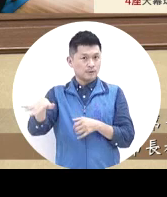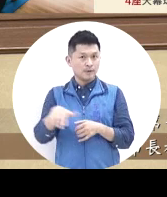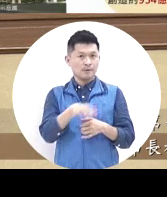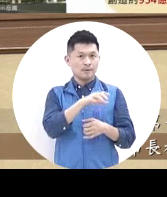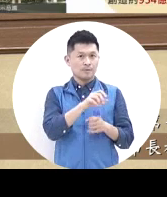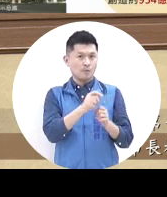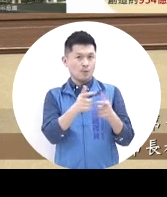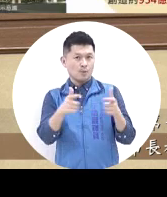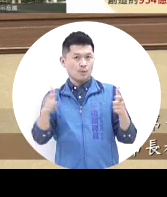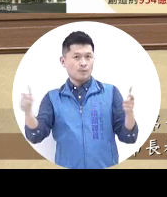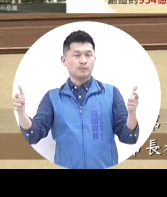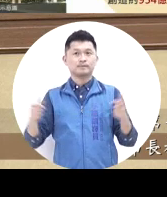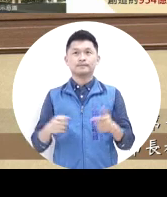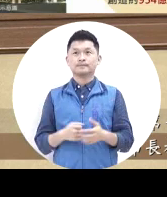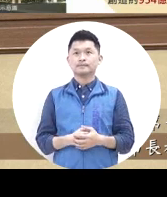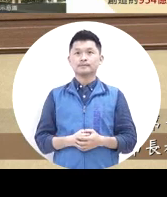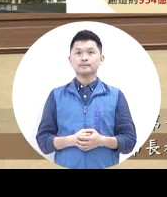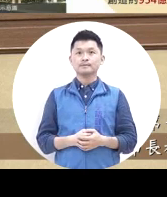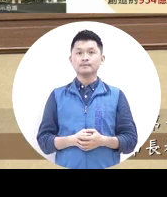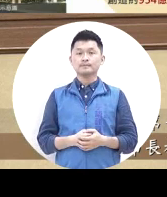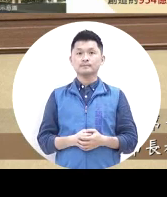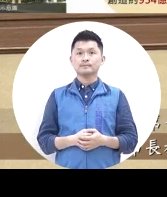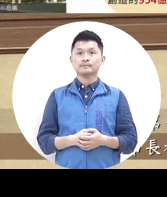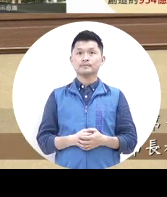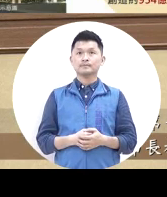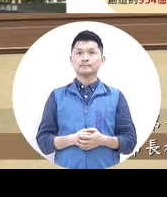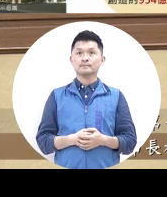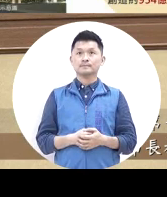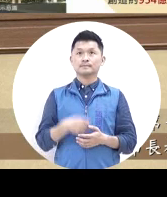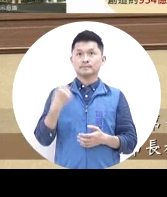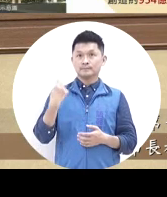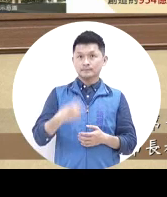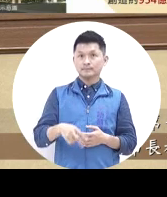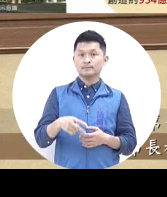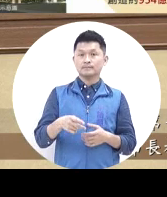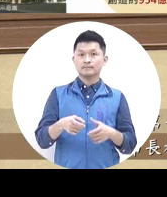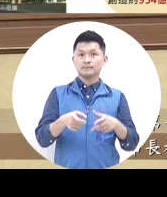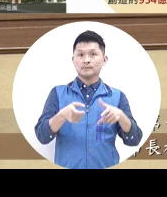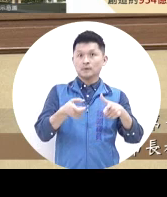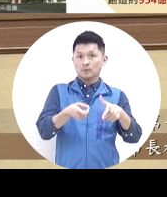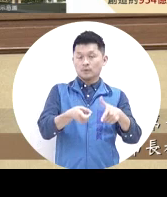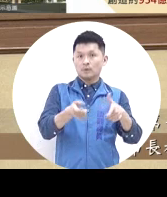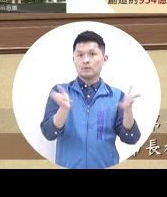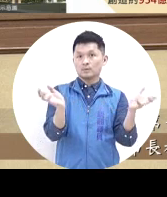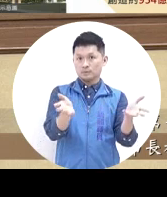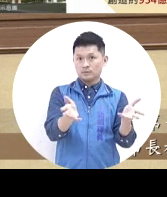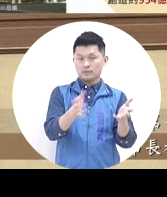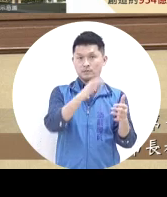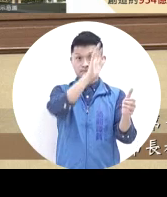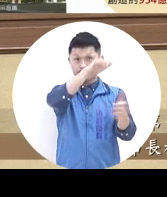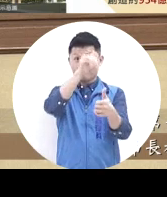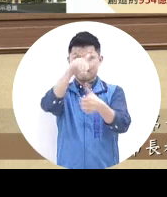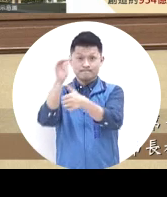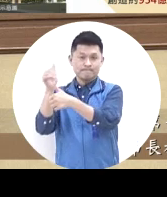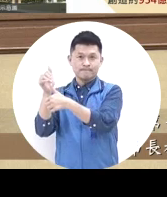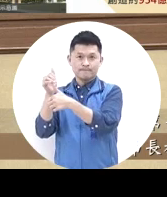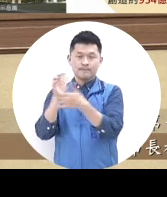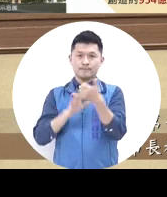那在这里面，超商方面，我们的公共建设的招商的成绩也得到全国